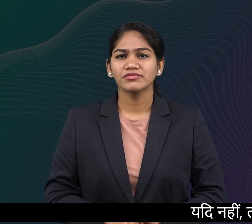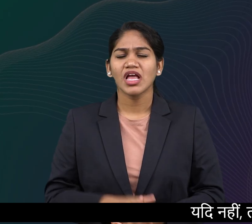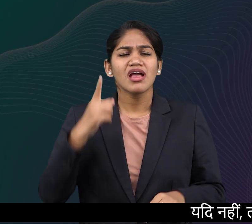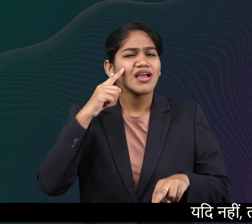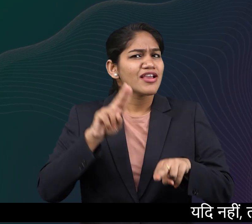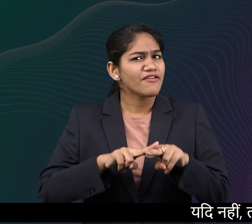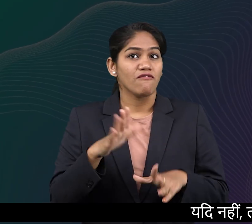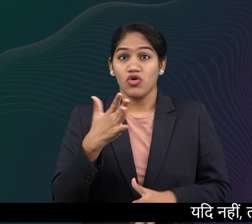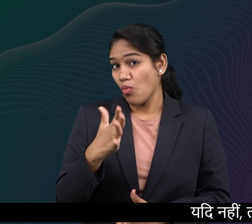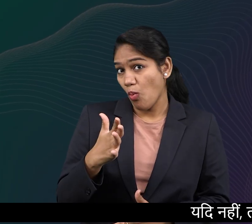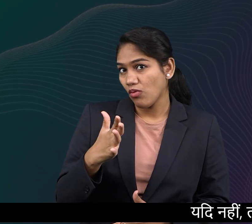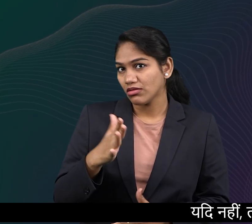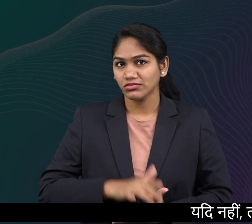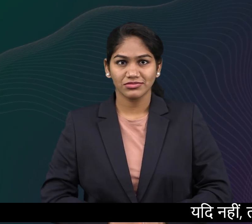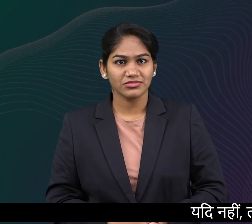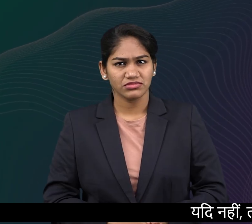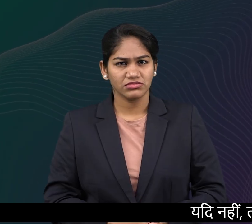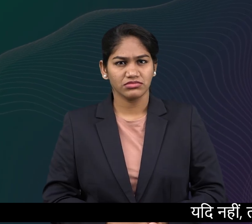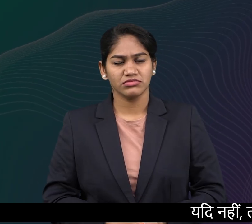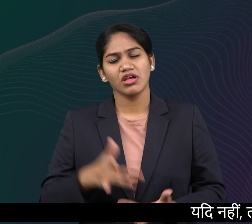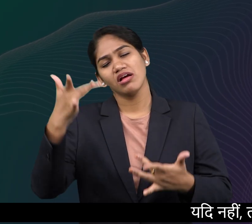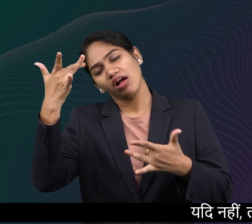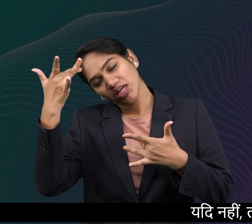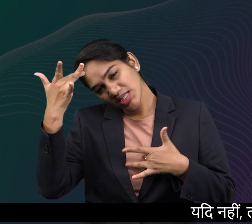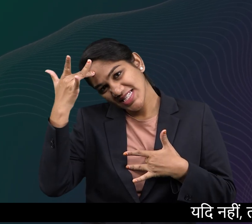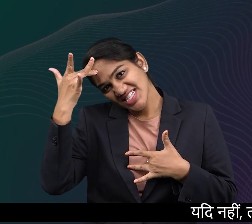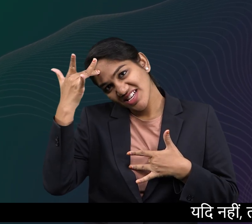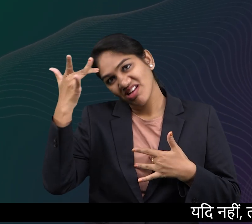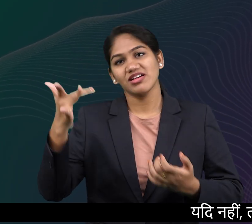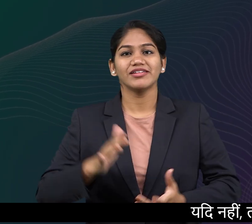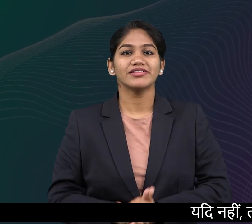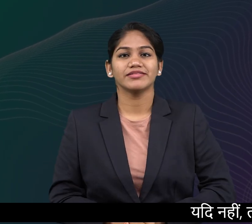यदि नहीं तो हम बीमार पड़ जाएंगे।